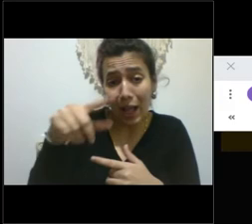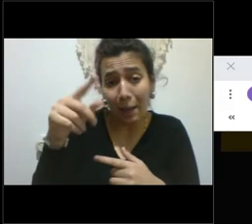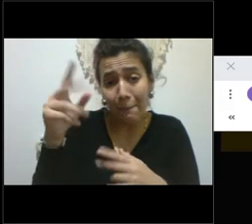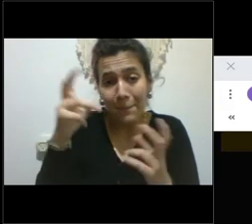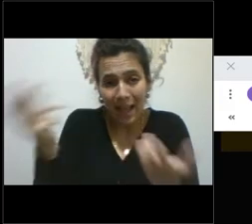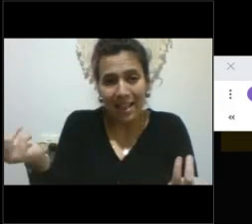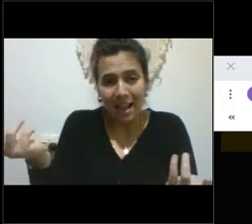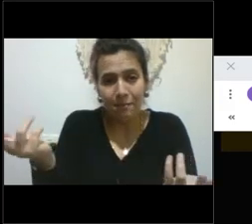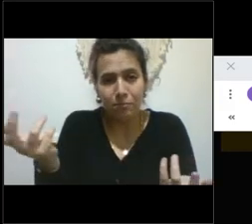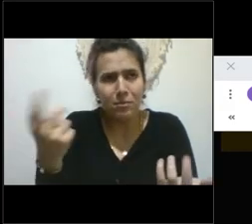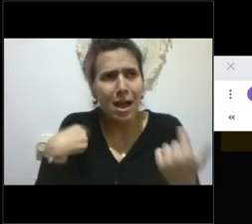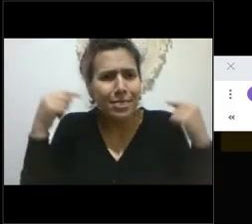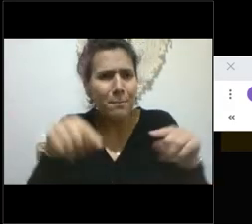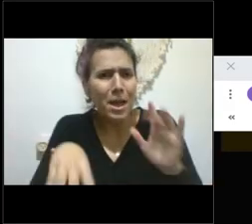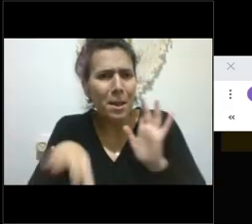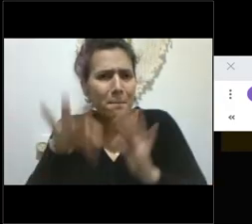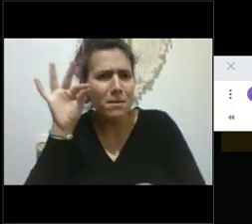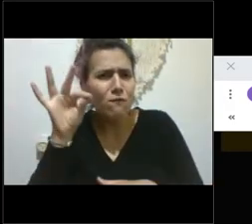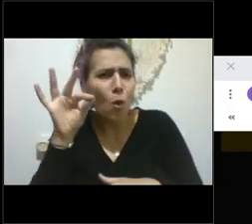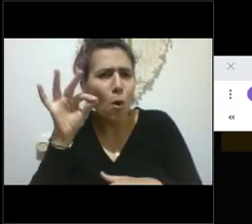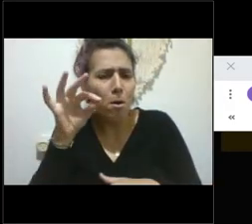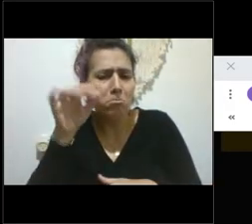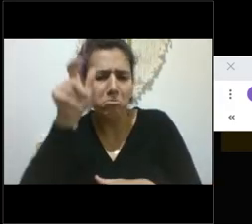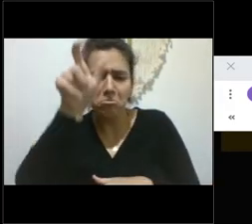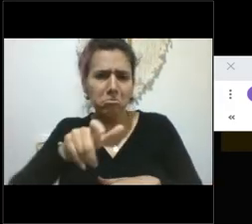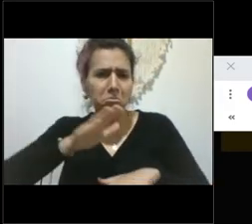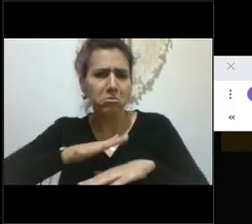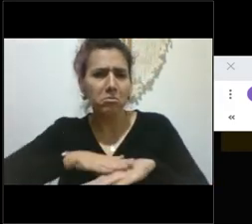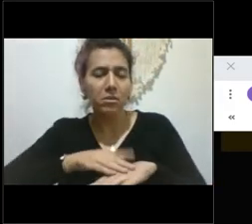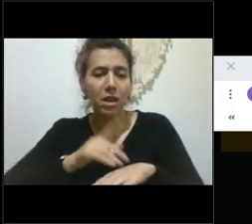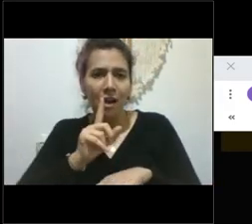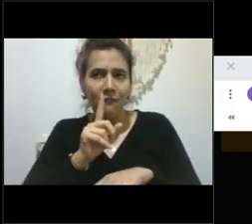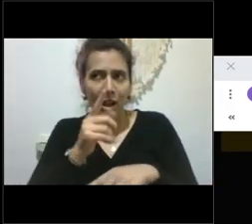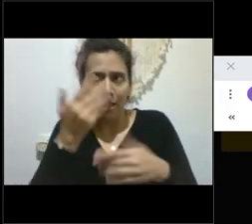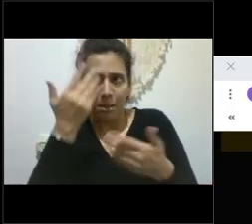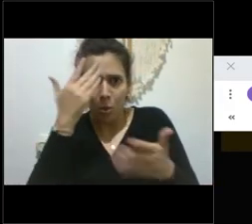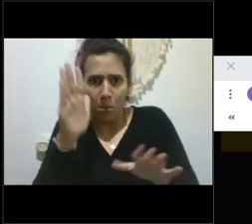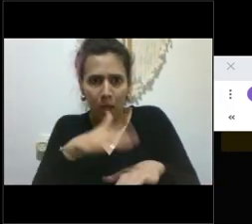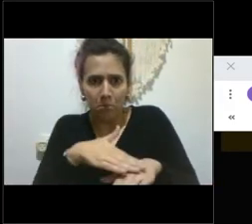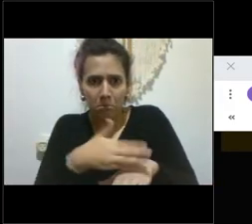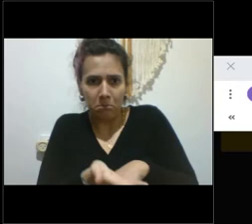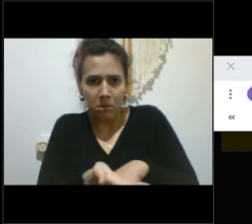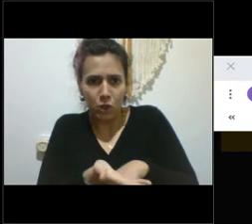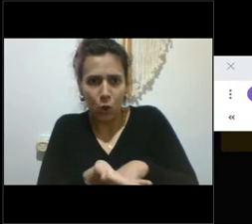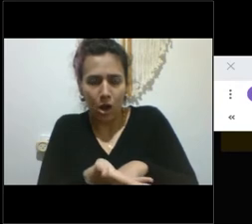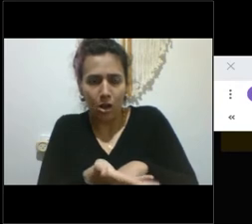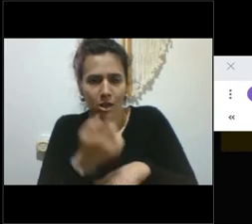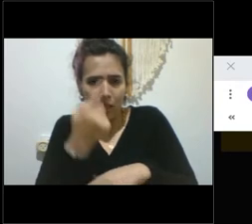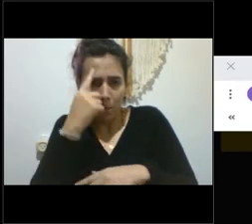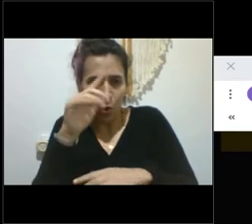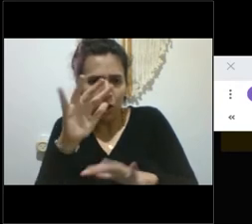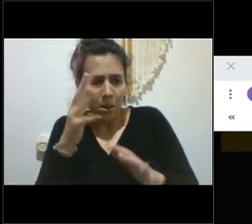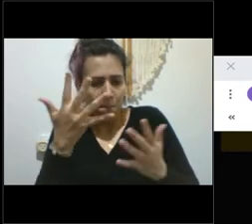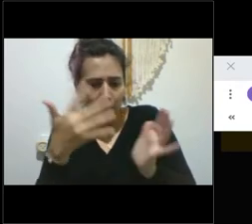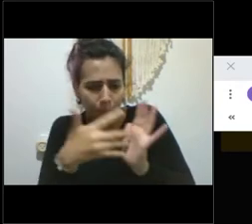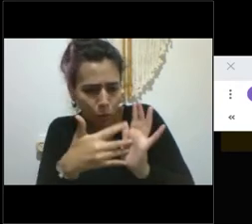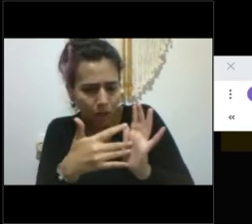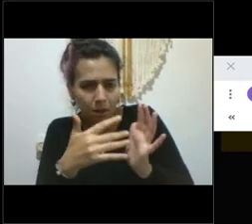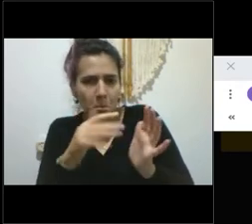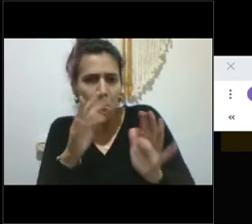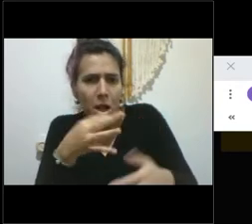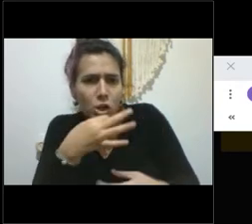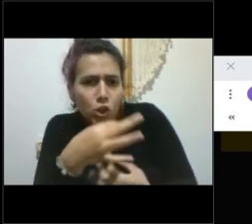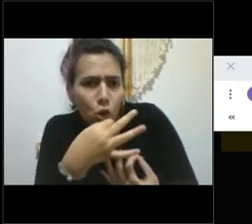אין לכם מושג איך המקצוע הזה מתבצע, אין לכם מושג מה הקריטריונים, איזה שאלות ישאל אותו כדי לדעת אם הוא באמת